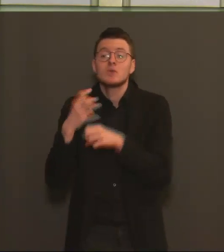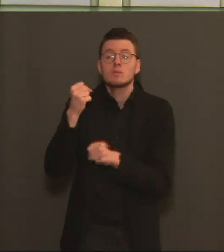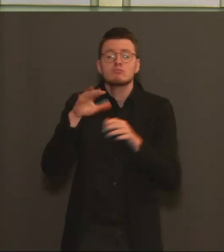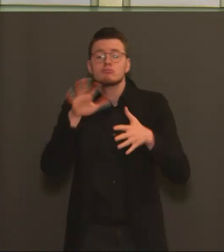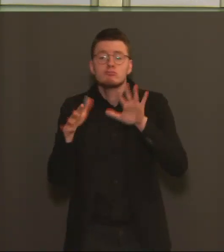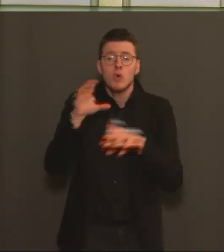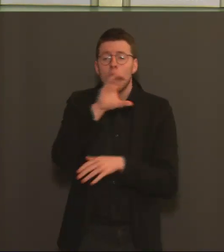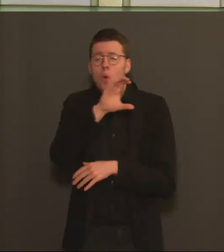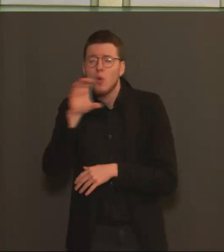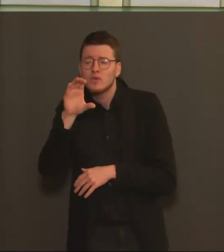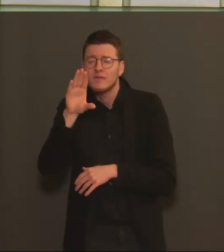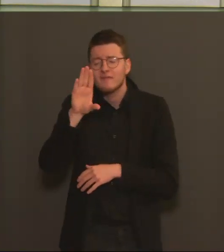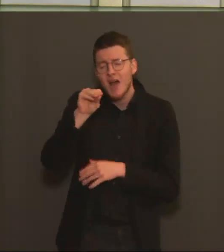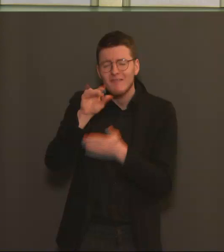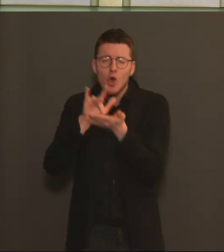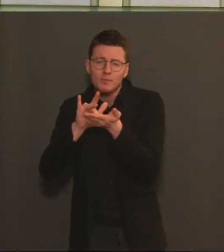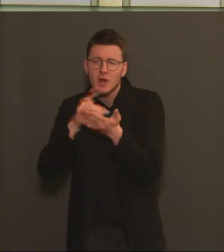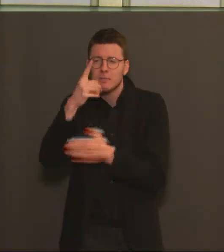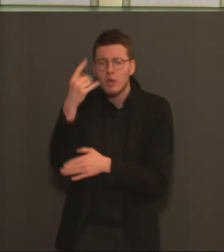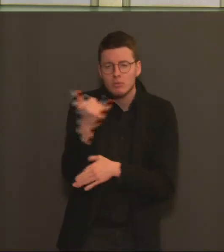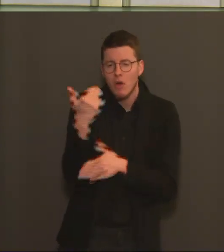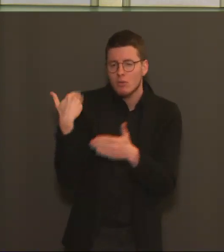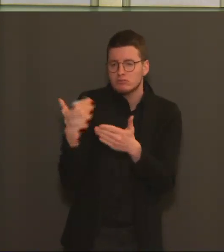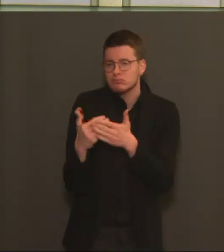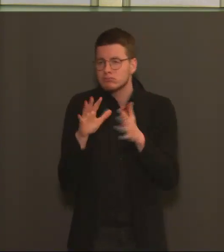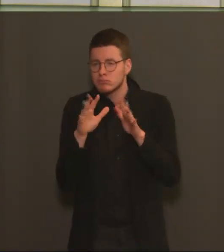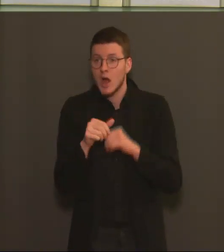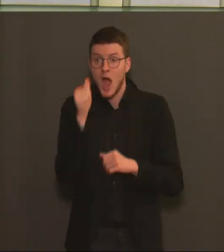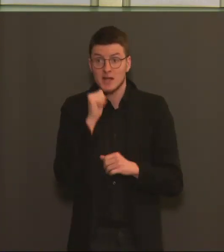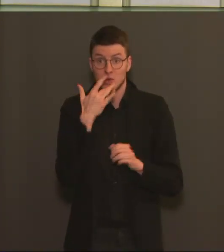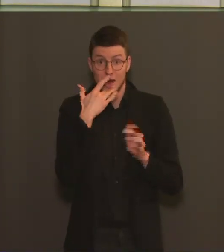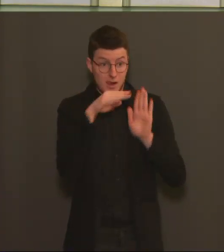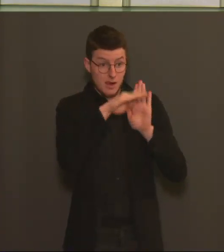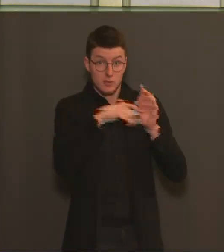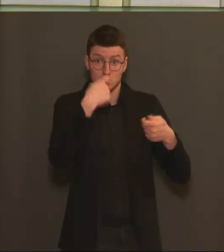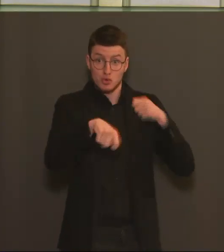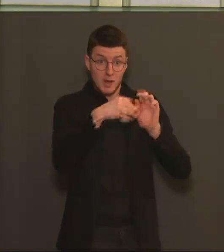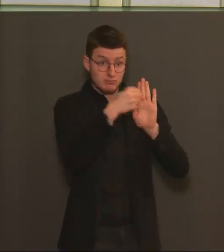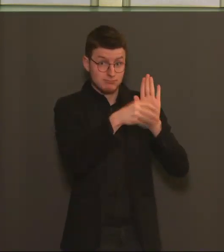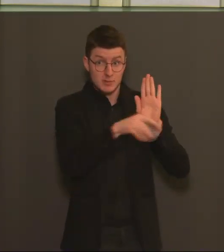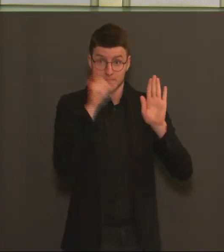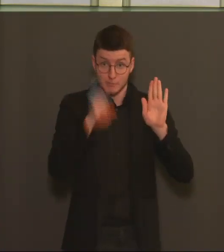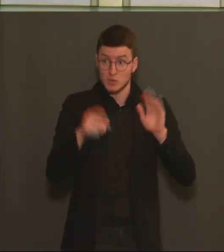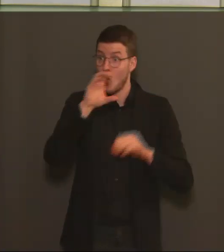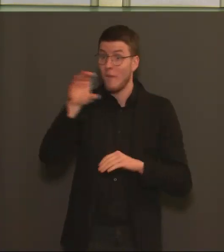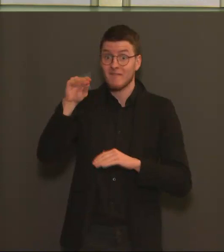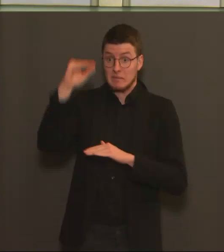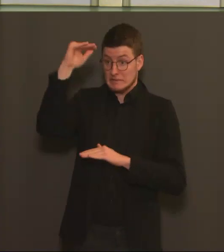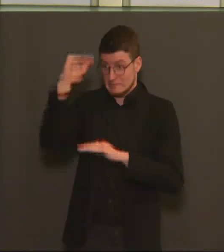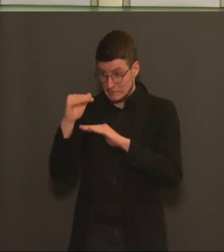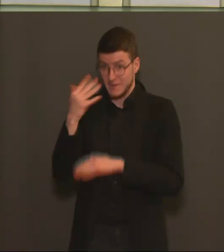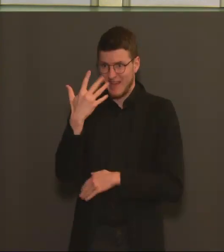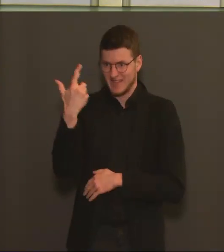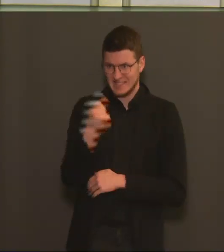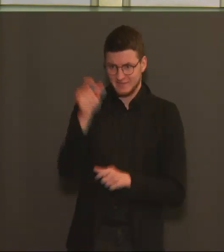dag. Dat is nog steeds dubbel zo hoog als de vooropgestelde drempel van 75 opnames per dag.